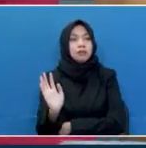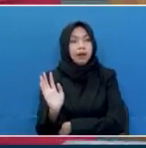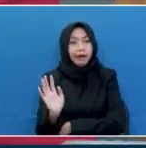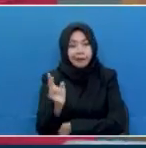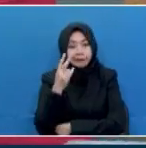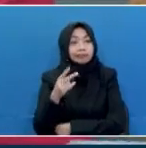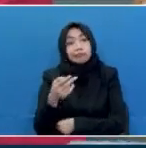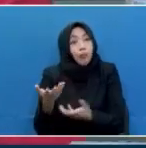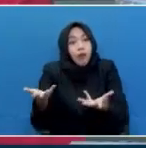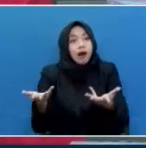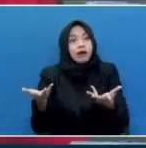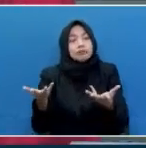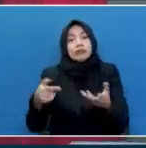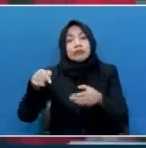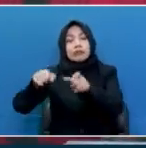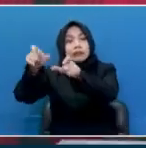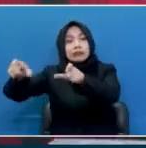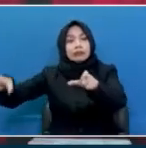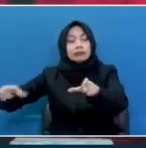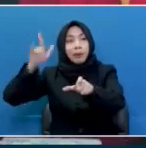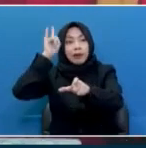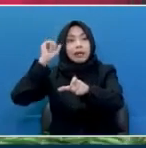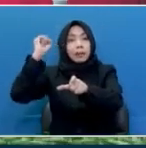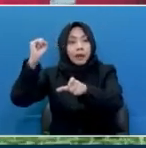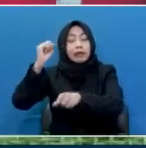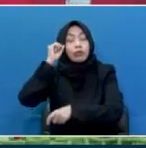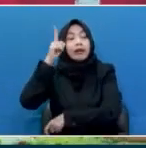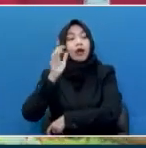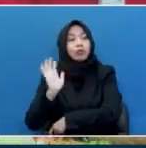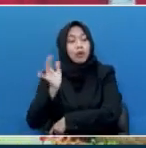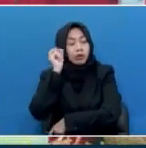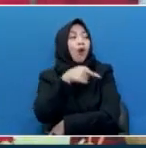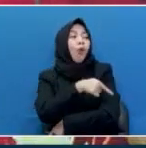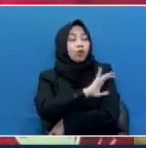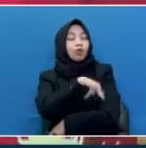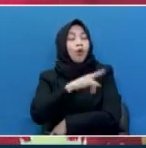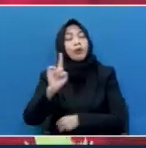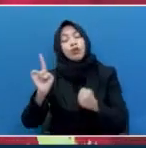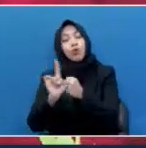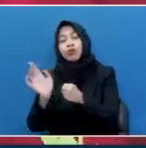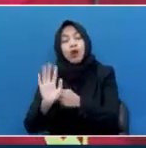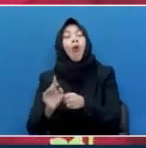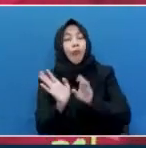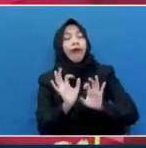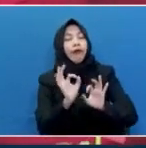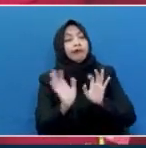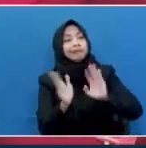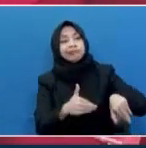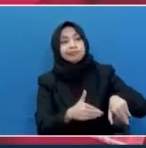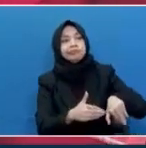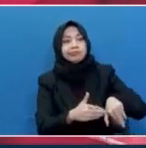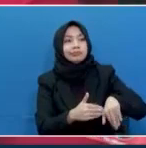politik yang harus disadari oleh EE kader PD perjuangan Saya pikir itu pesan dari Bu Mea dan yang paling penting